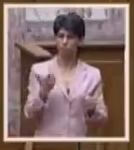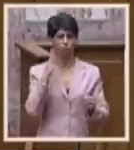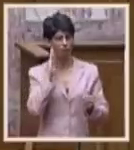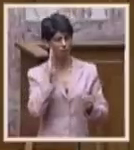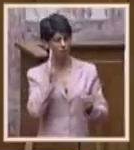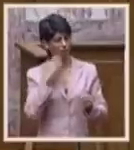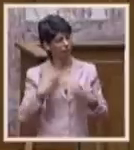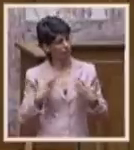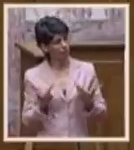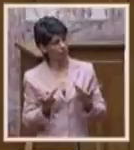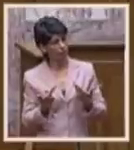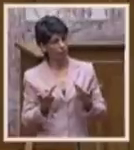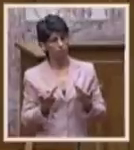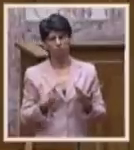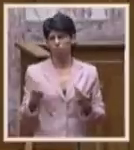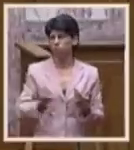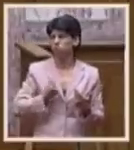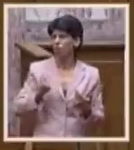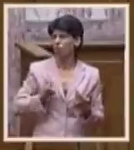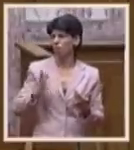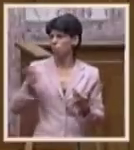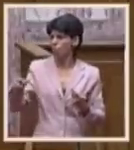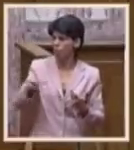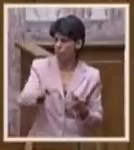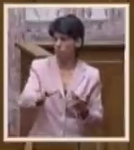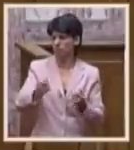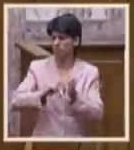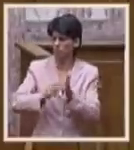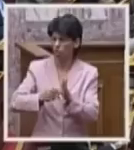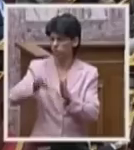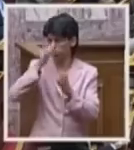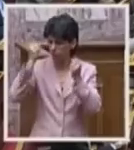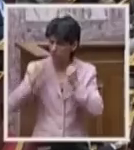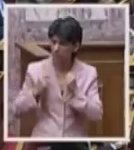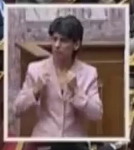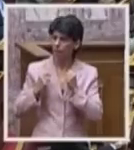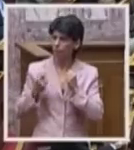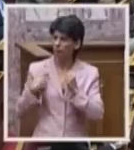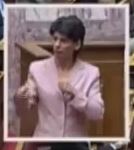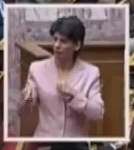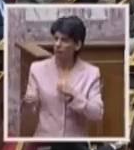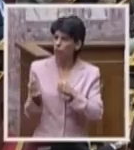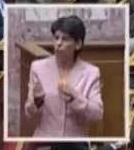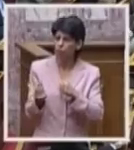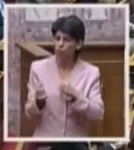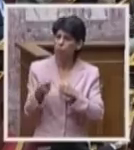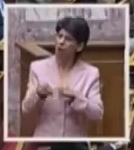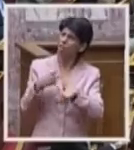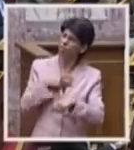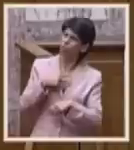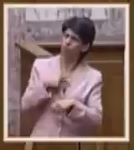ξύνει πληγές των πολιτών για ψηφοθερικούς λόγους. Είναι πολύ βολικό να θέλει να βγάλει κανείς συμπεράσματα